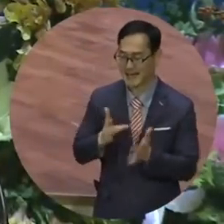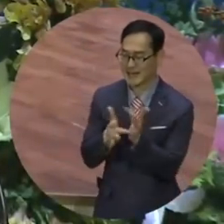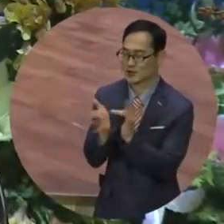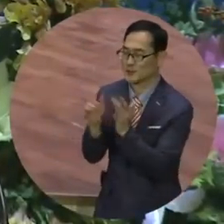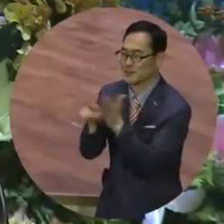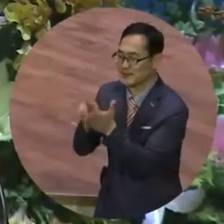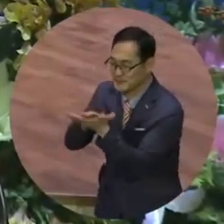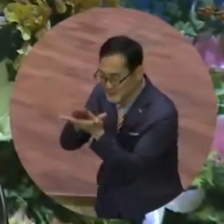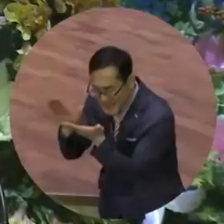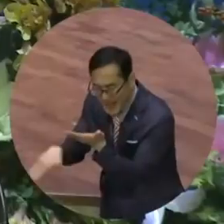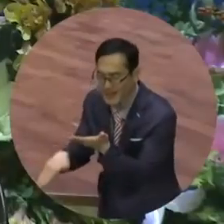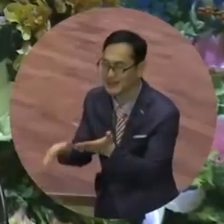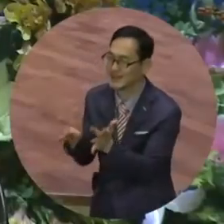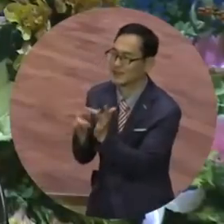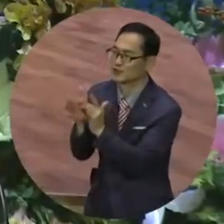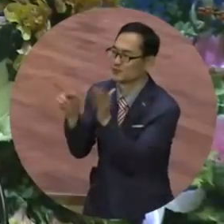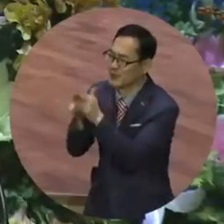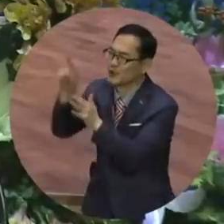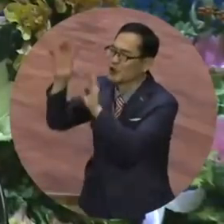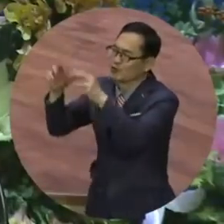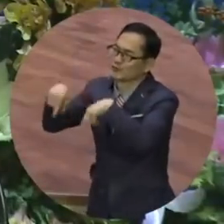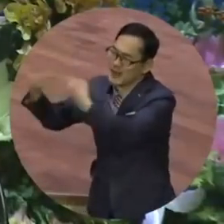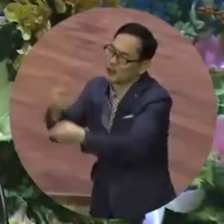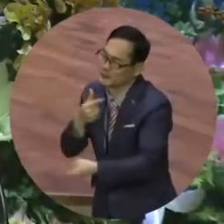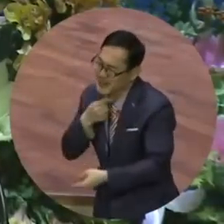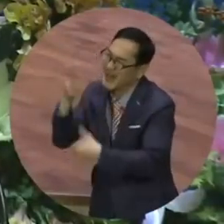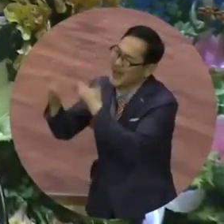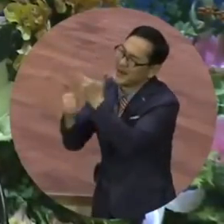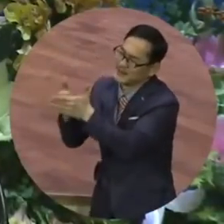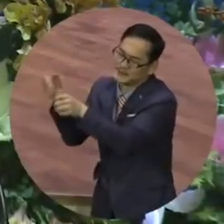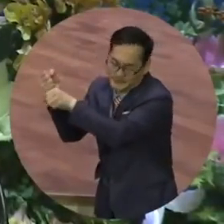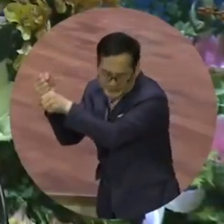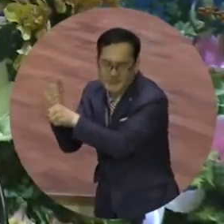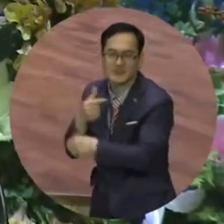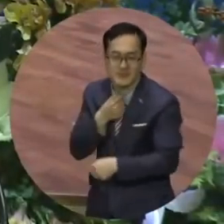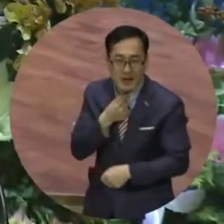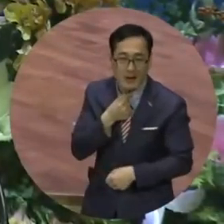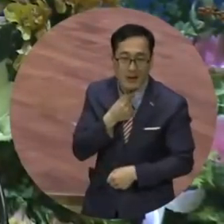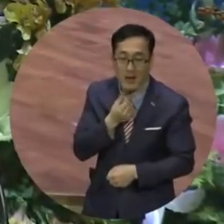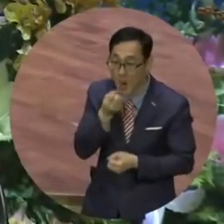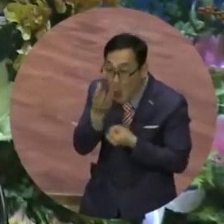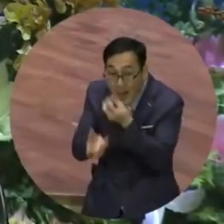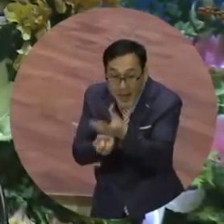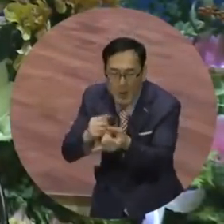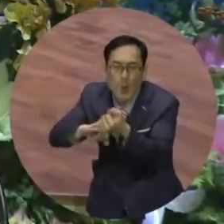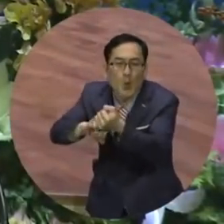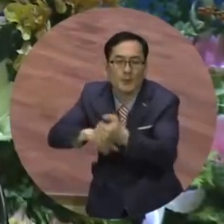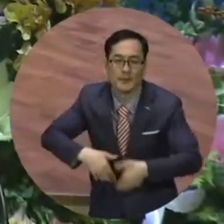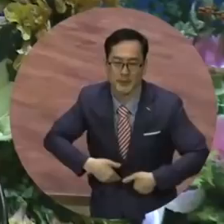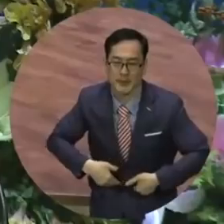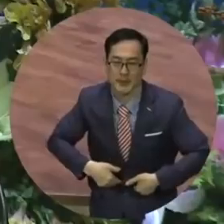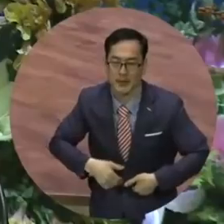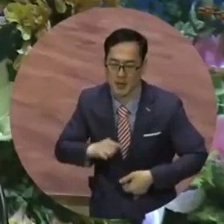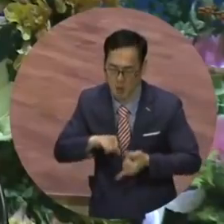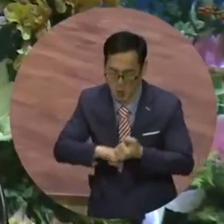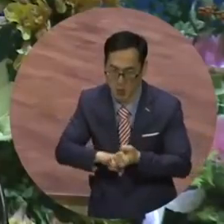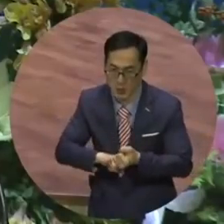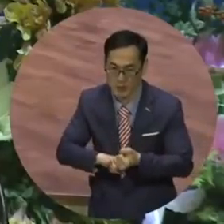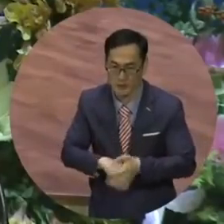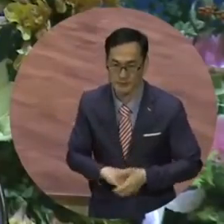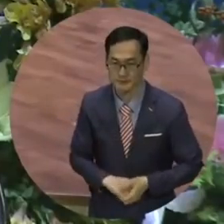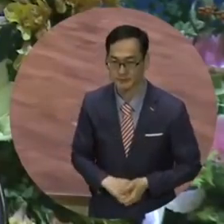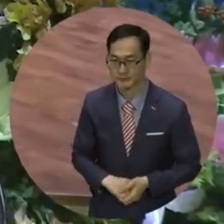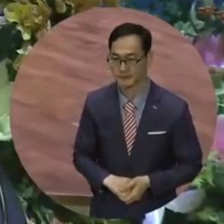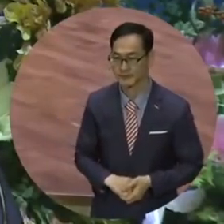믿습니다. 나 예수 믿고 천국 가려고 합니다. 나 하나님 자녀 되고 있습니다. 아멘. 그래서 여러분이 전도자를